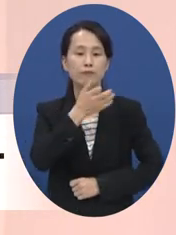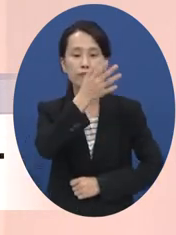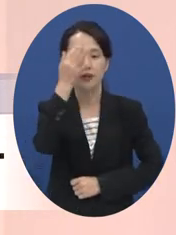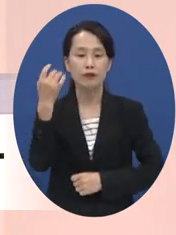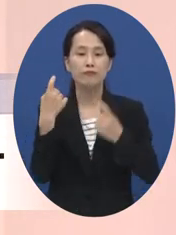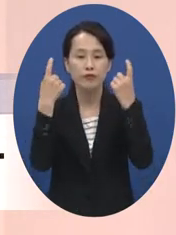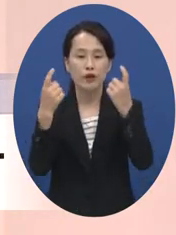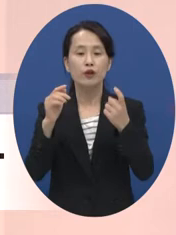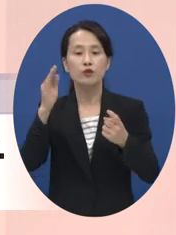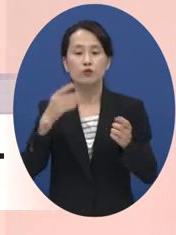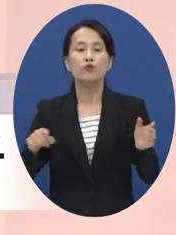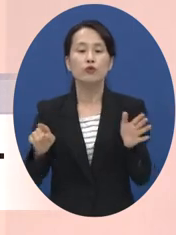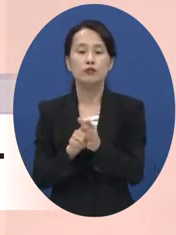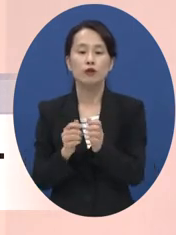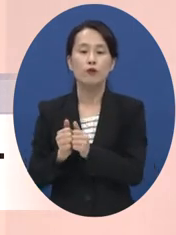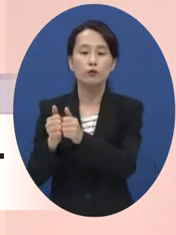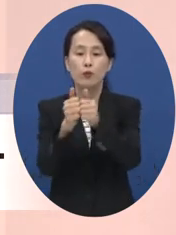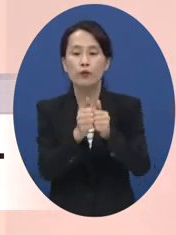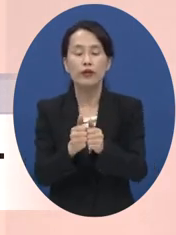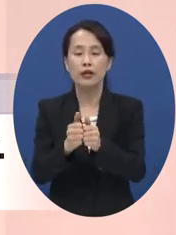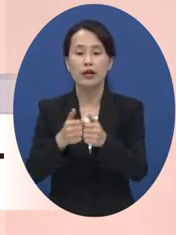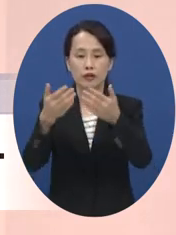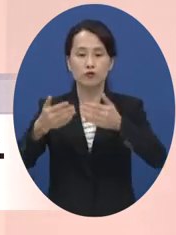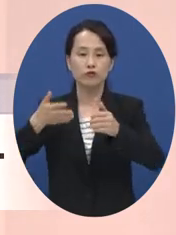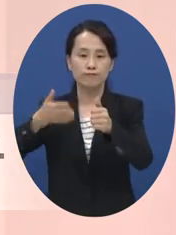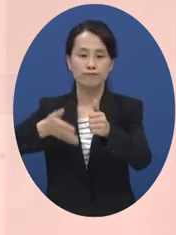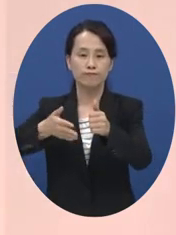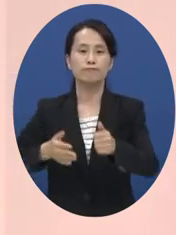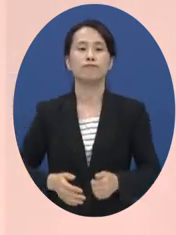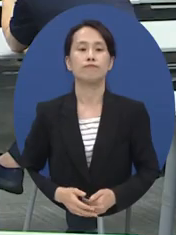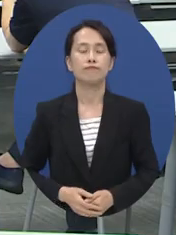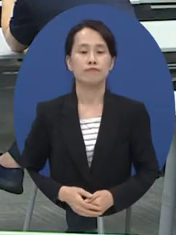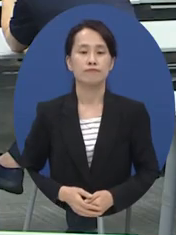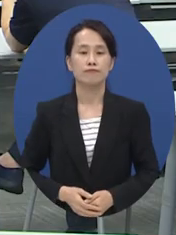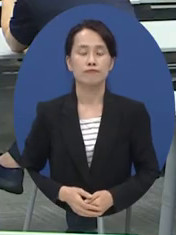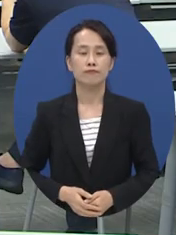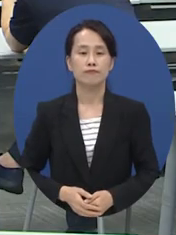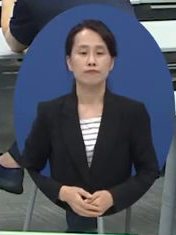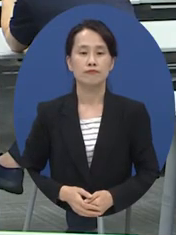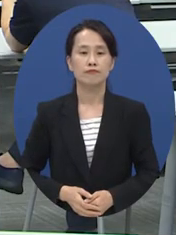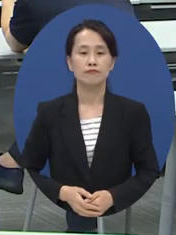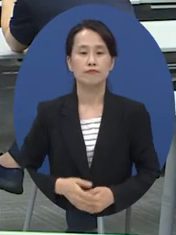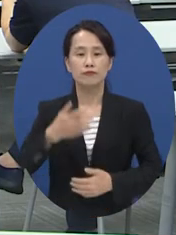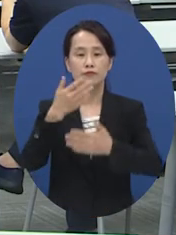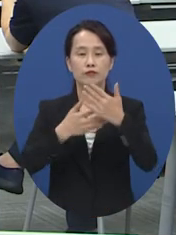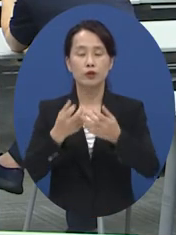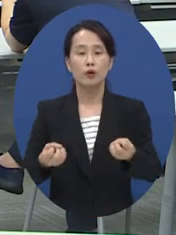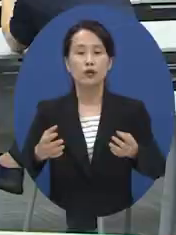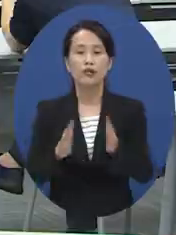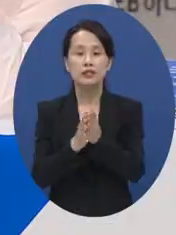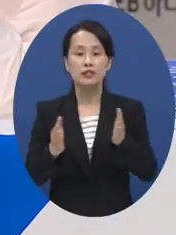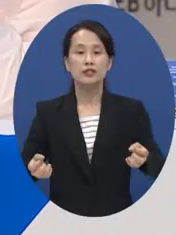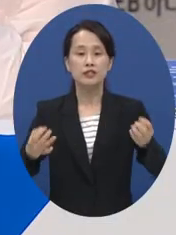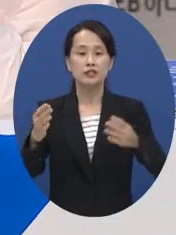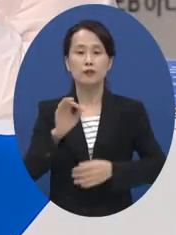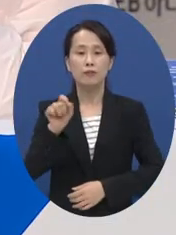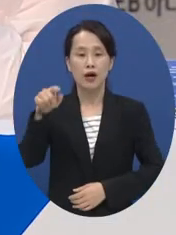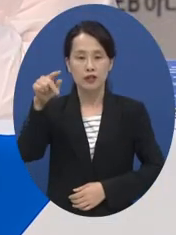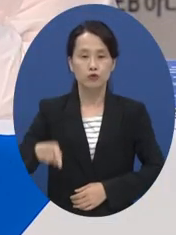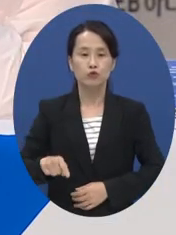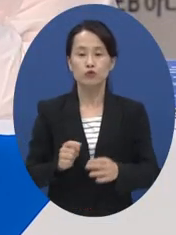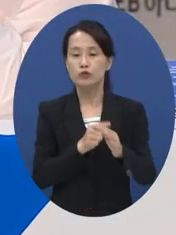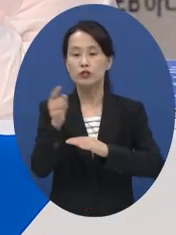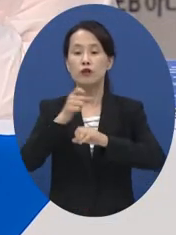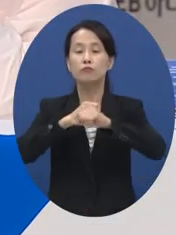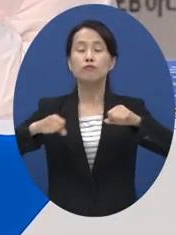있고 아름다운 여정이 될수 있도록 동행해 주시기 바랍니다. 영화제 개막식은 파주 임진강 망매단 앞 야외